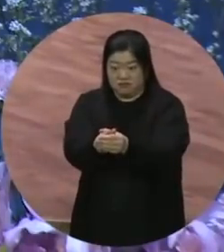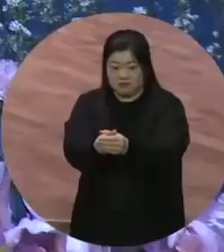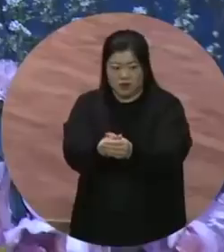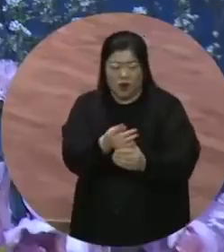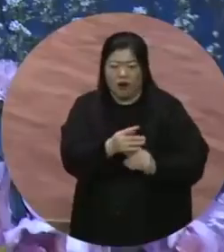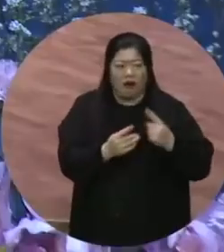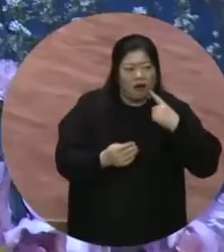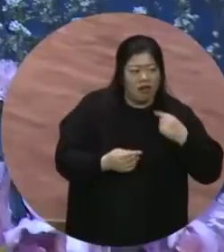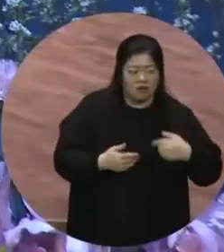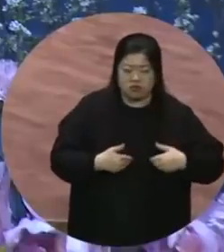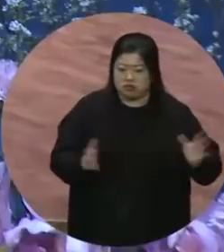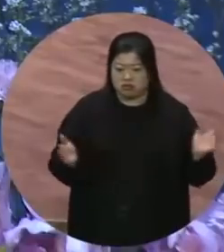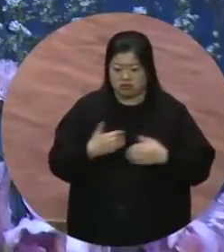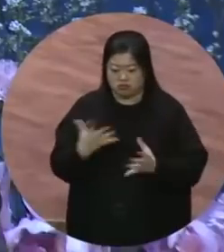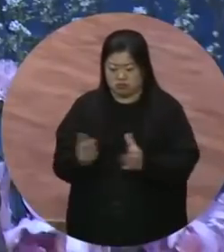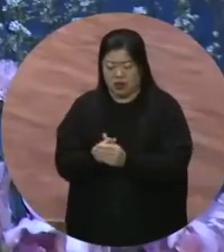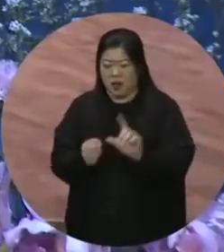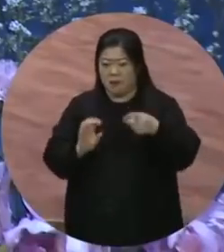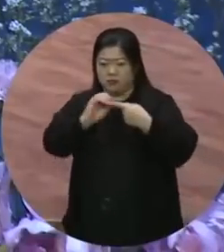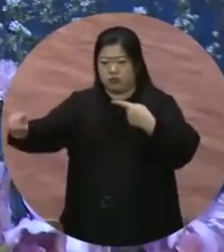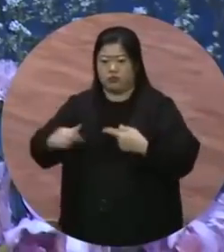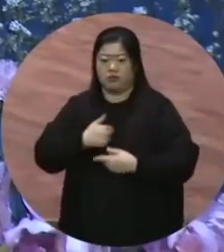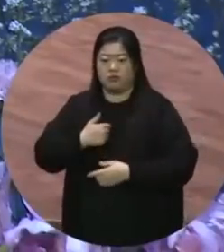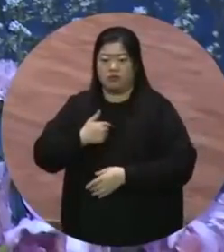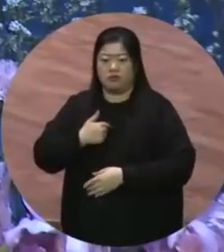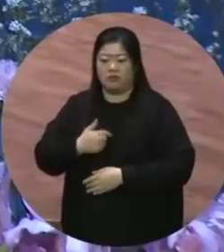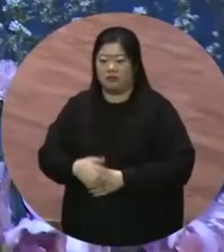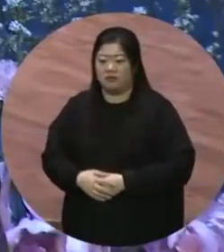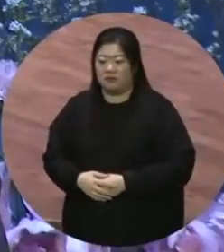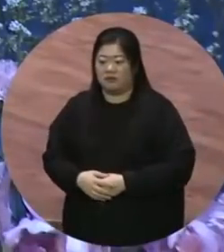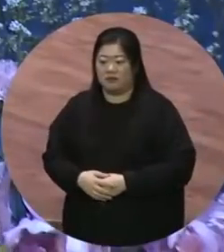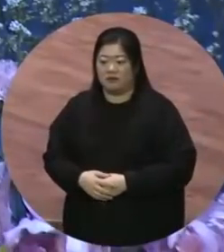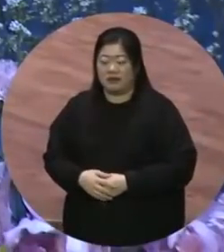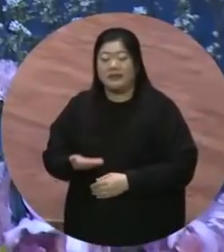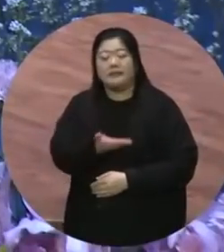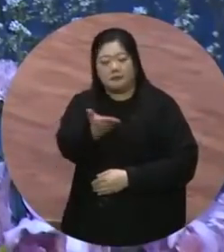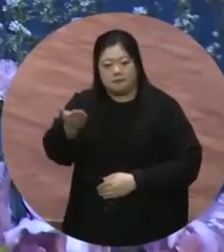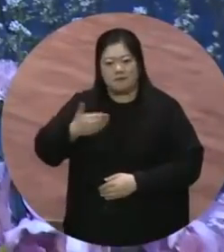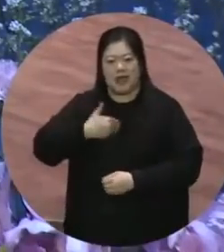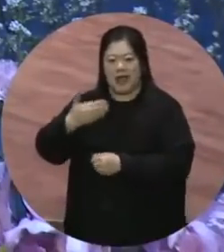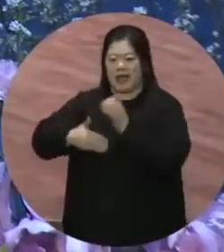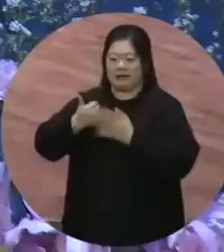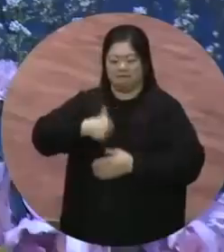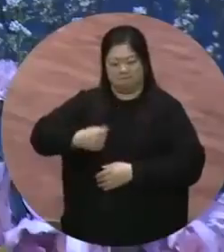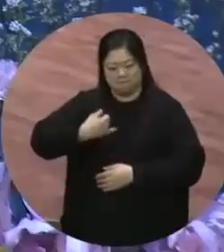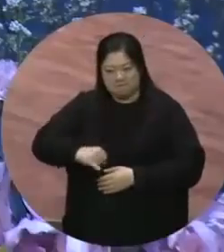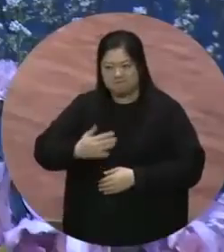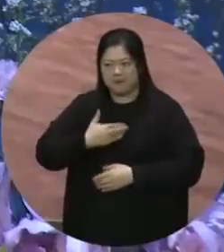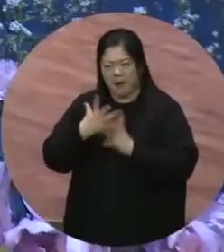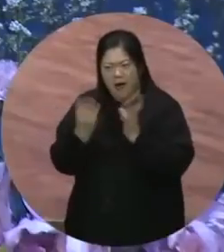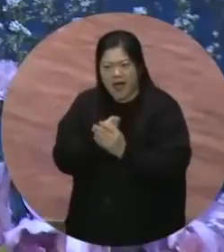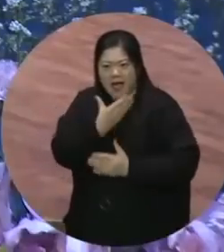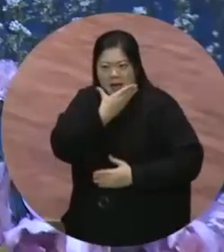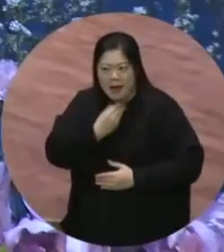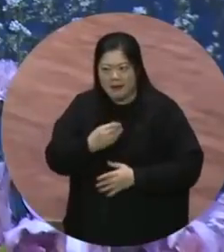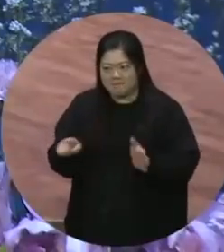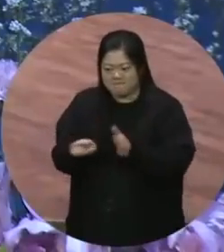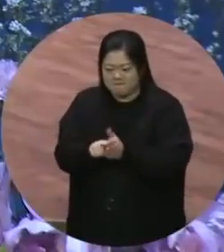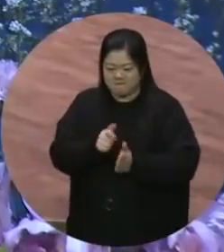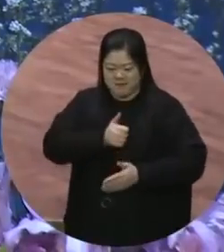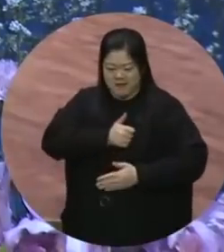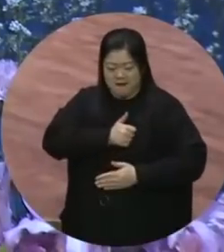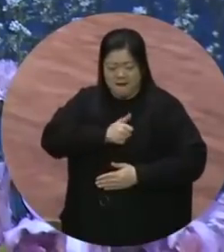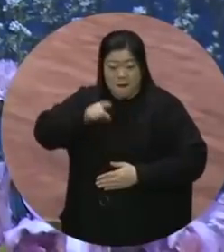예수 그리스도 것이다 라고는 영적 정체성 하나 가지만 오늘 다 내려놓을 수 있어요.